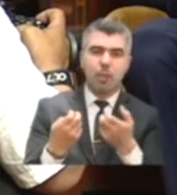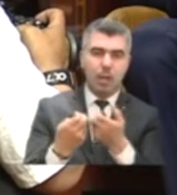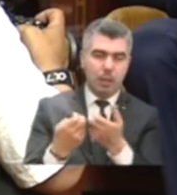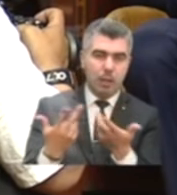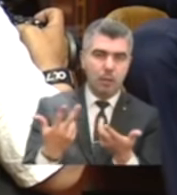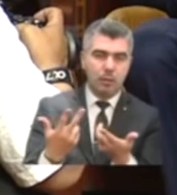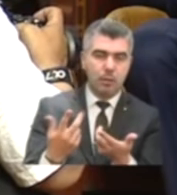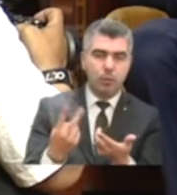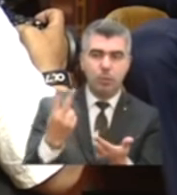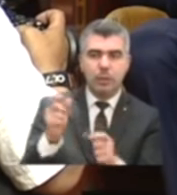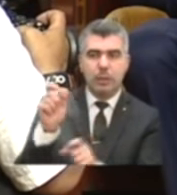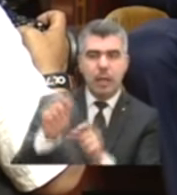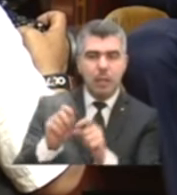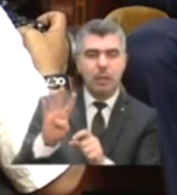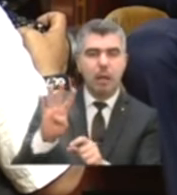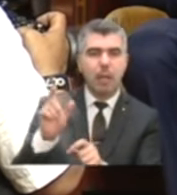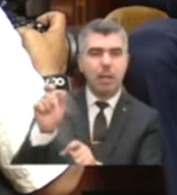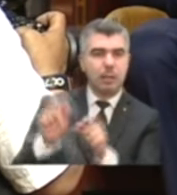جوج الناس ولا اربعه الناس،